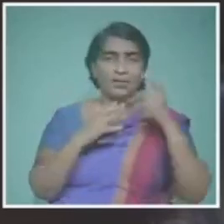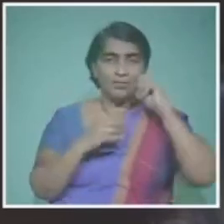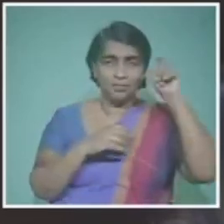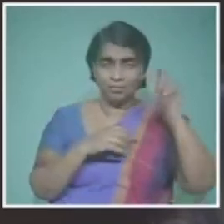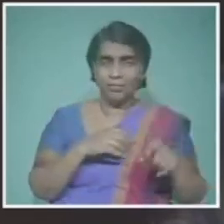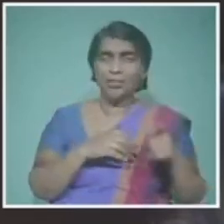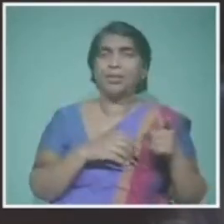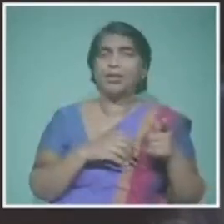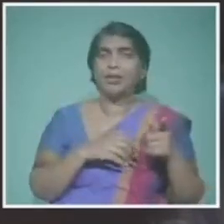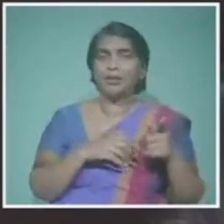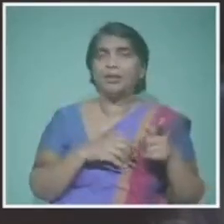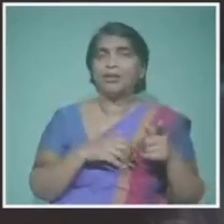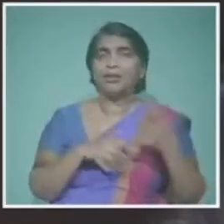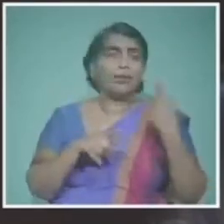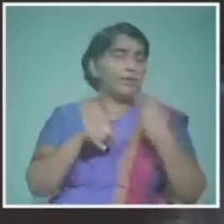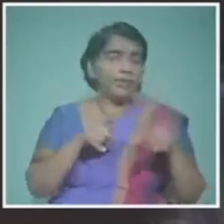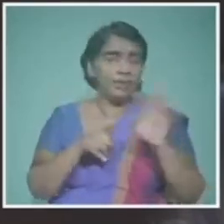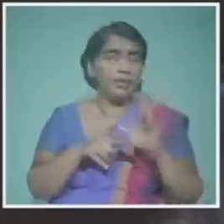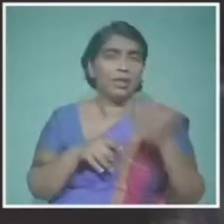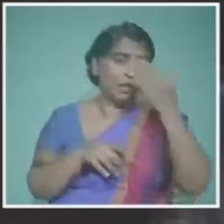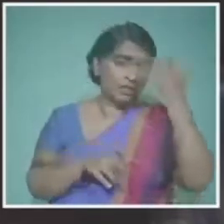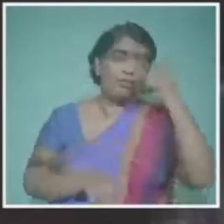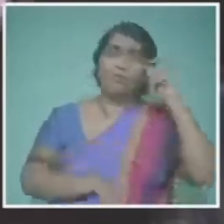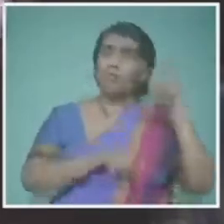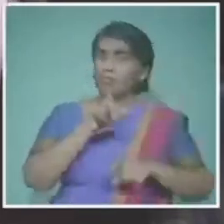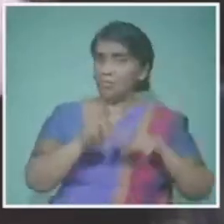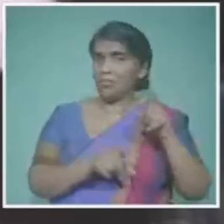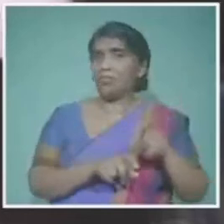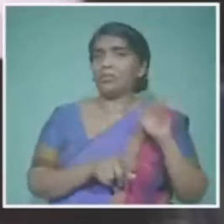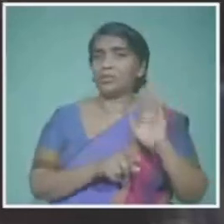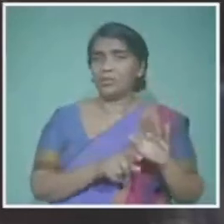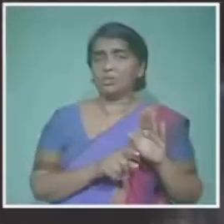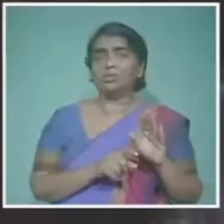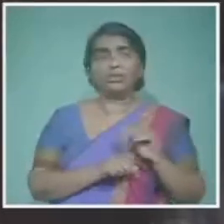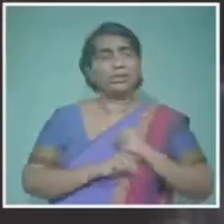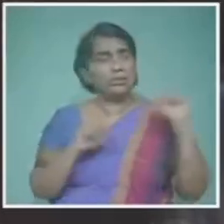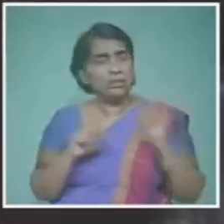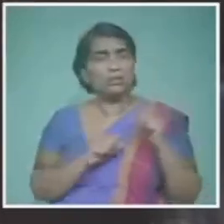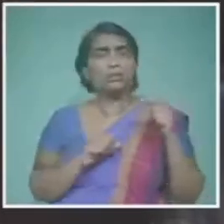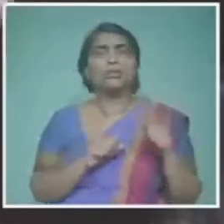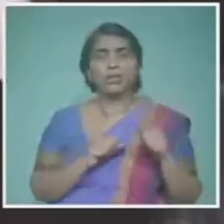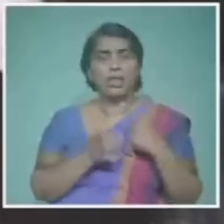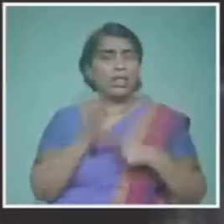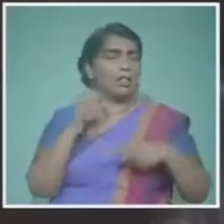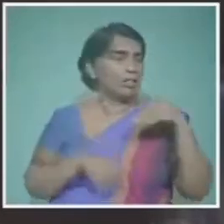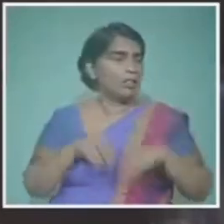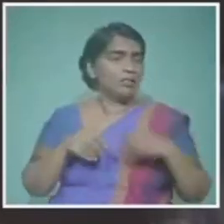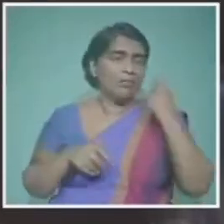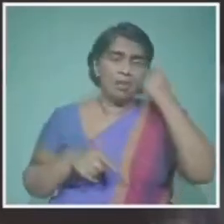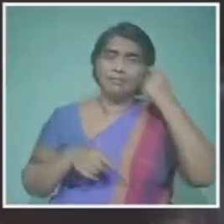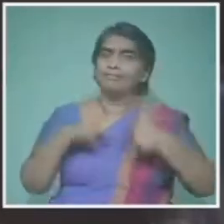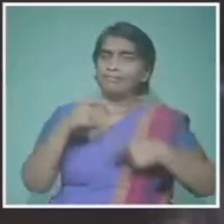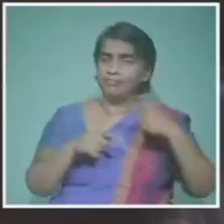kara. Harap ayat kata kata. Apa mana kami ni? Damil jana ya, damil jana dah apa ke? Minyak kata sedang kerela. Desaan matbe tiada